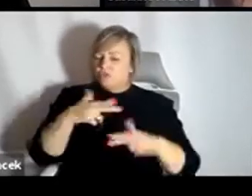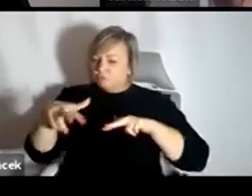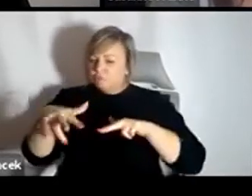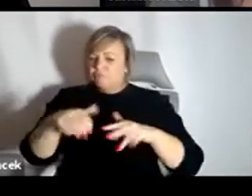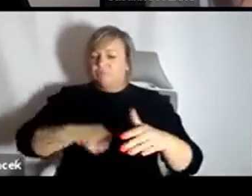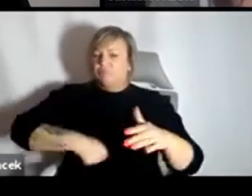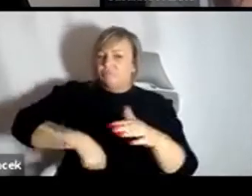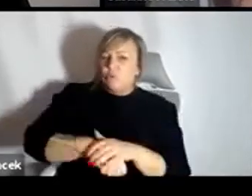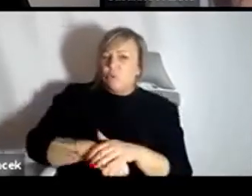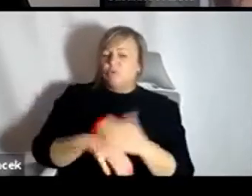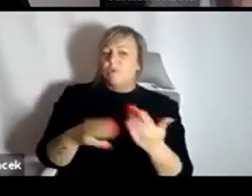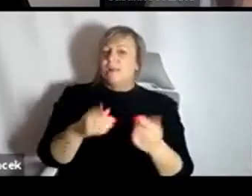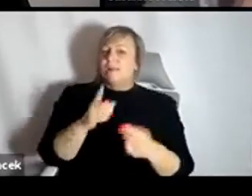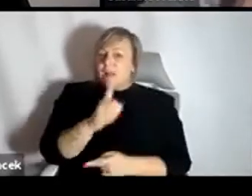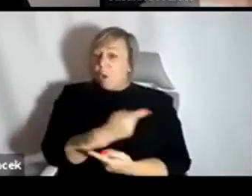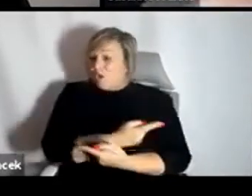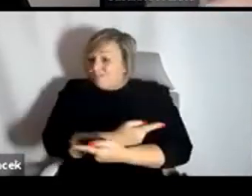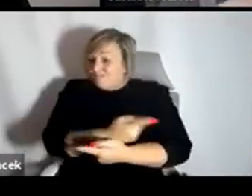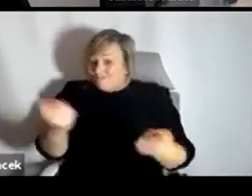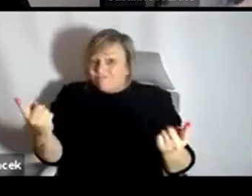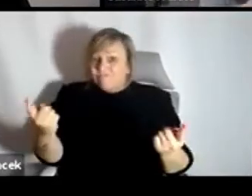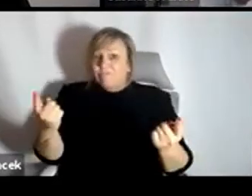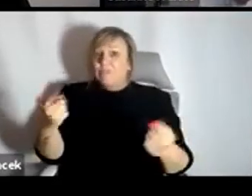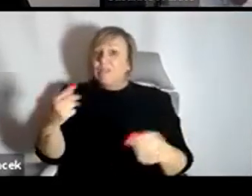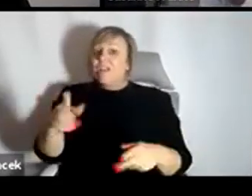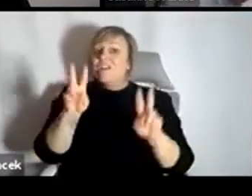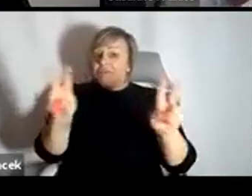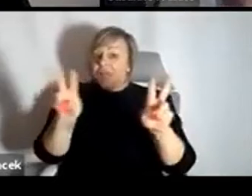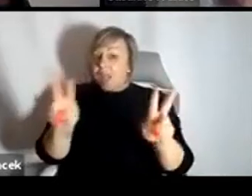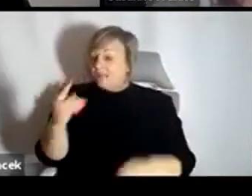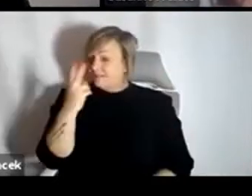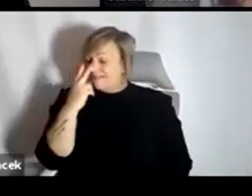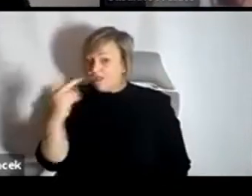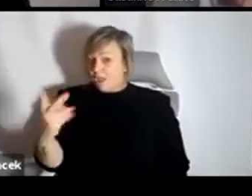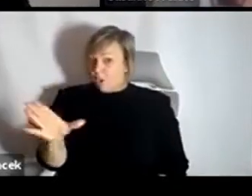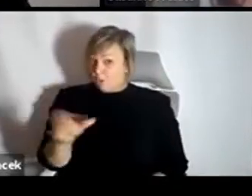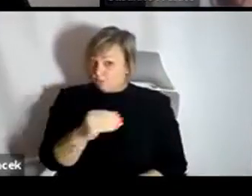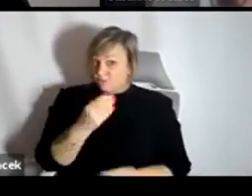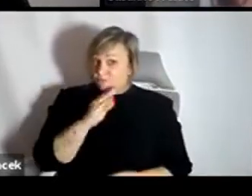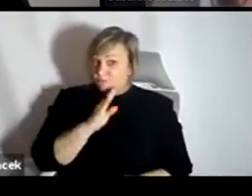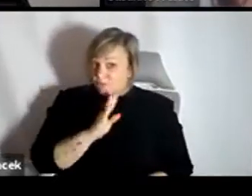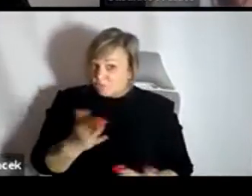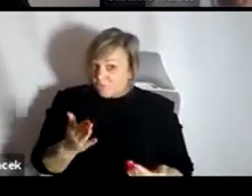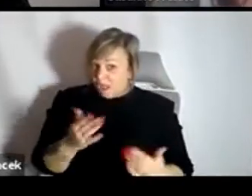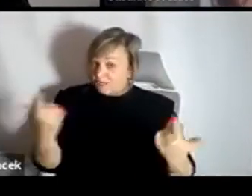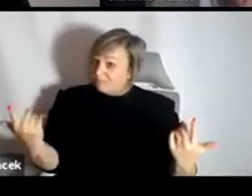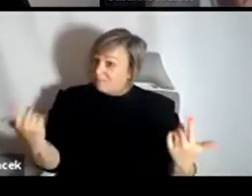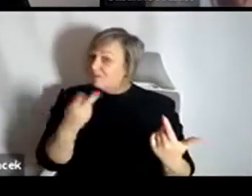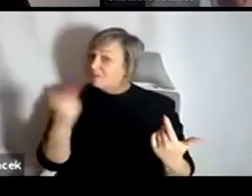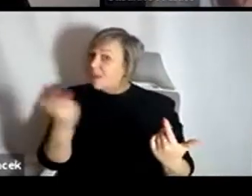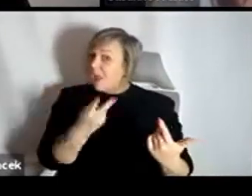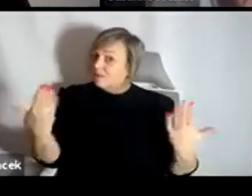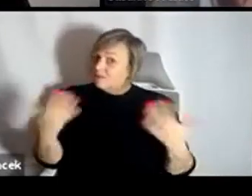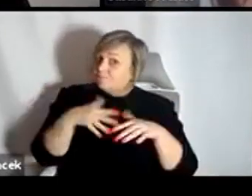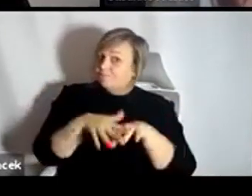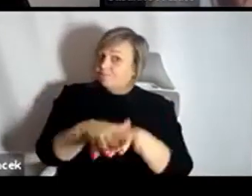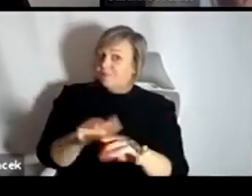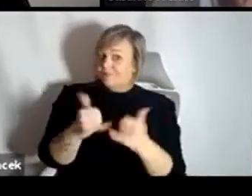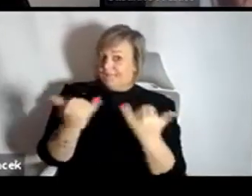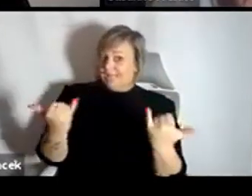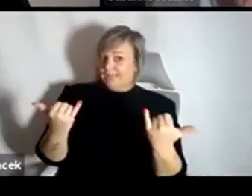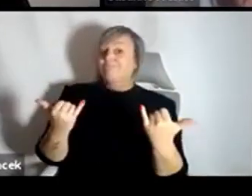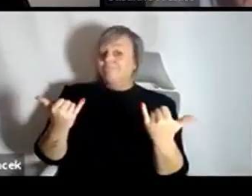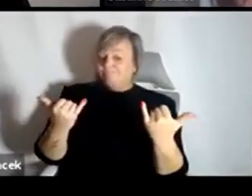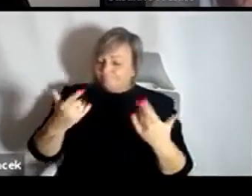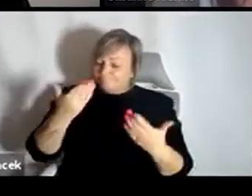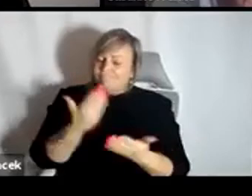Erwartungen, Bedürfnissen und Ansprüchen auf Mitsprache der Fans in Einklang gebracht werden könnte. Darüber also wollen wir mit Ronny,